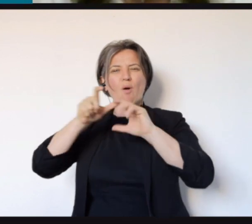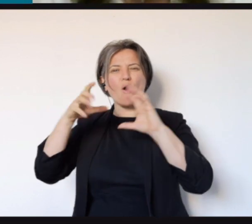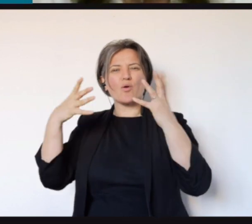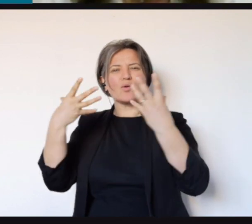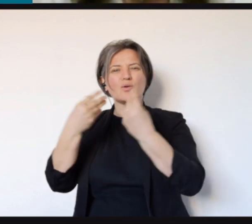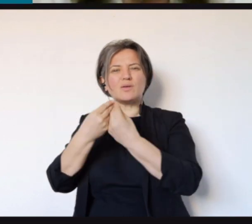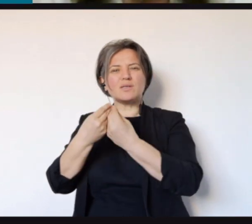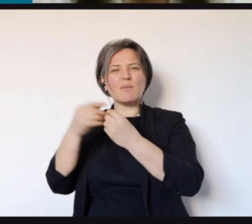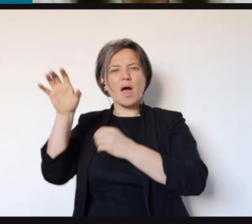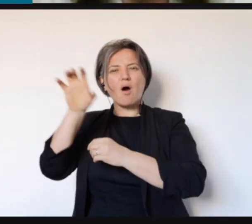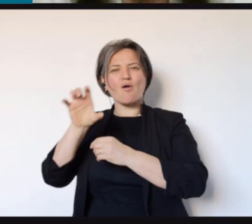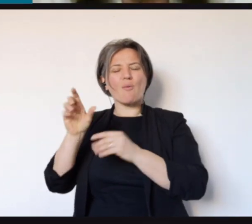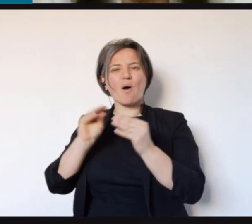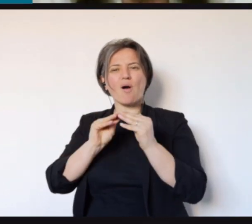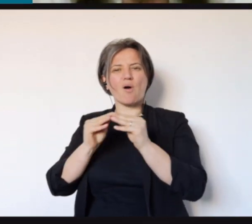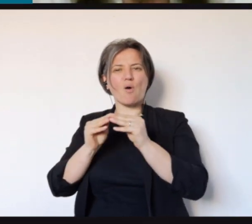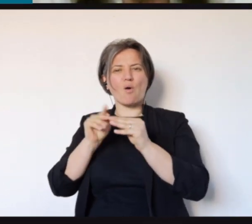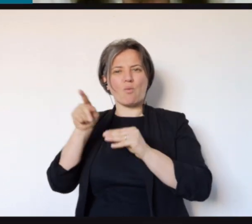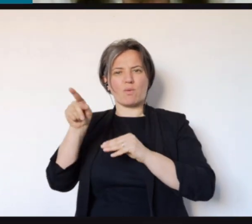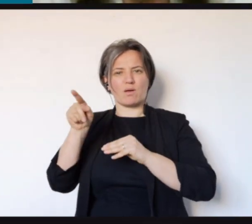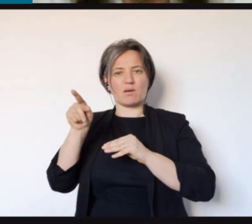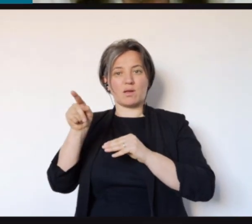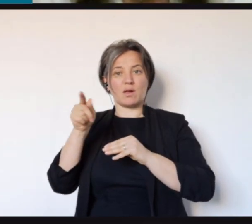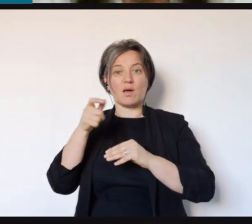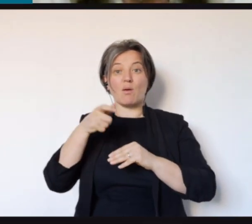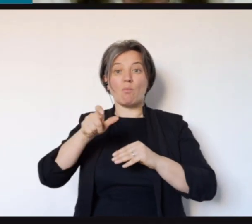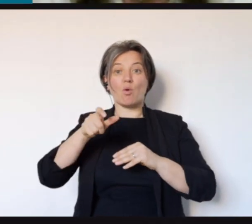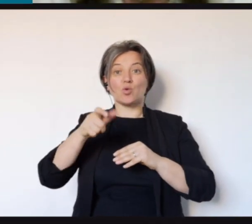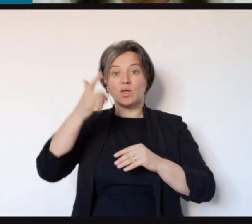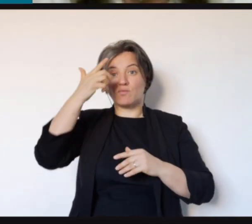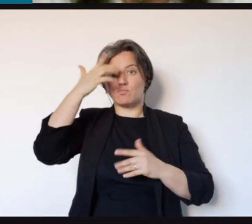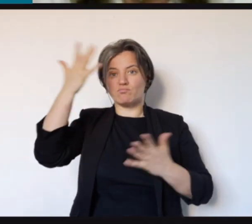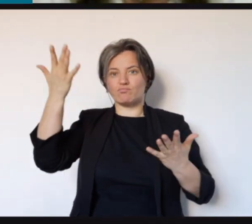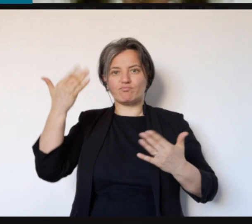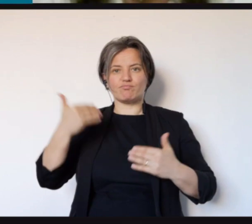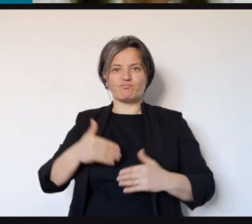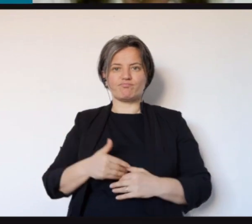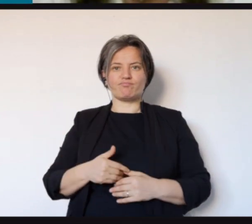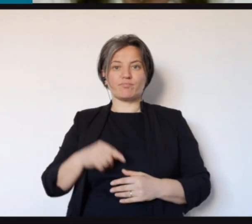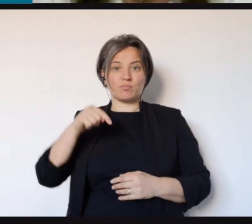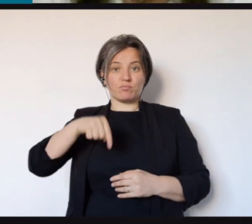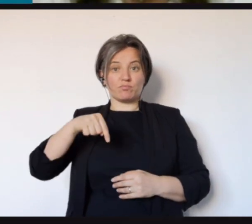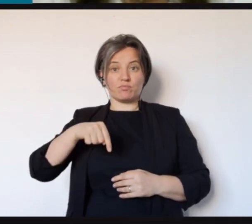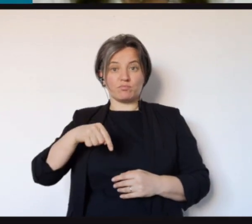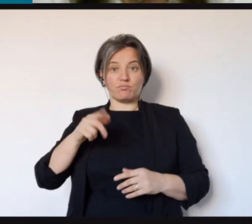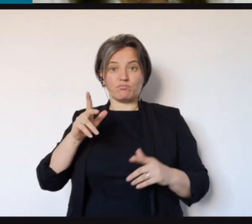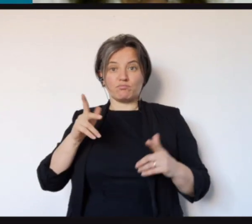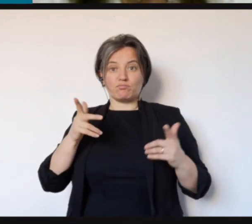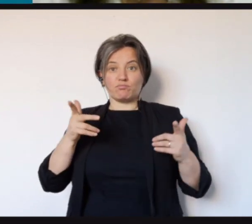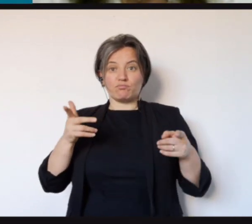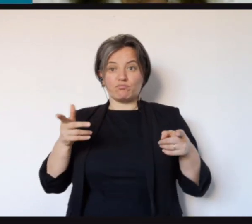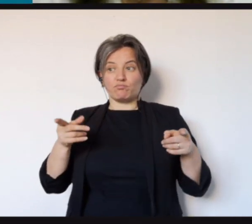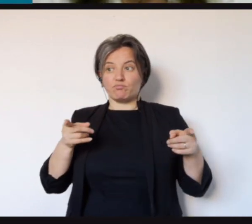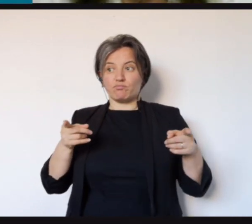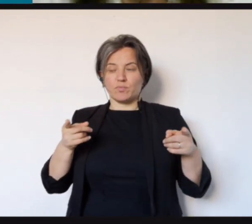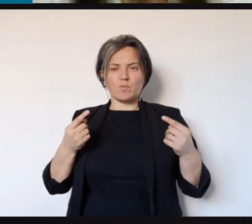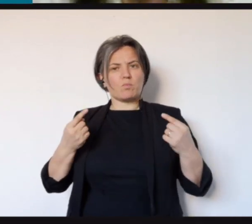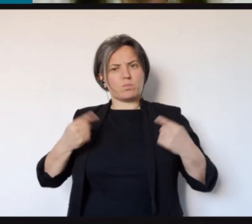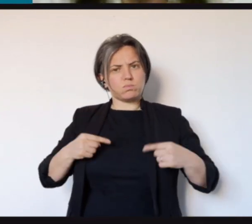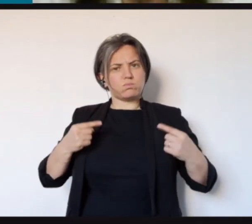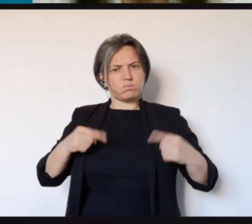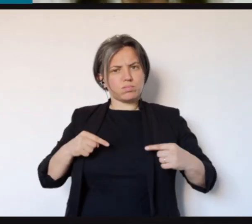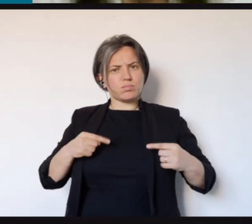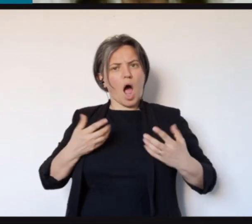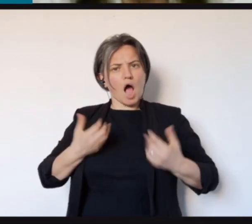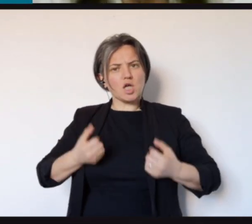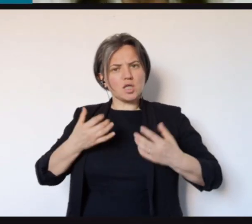Se, perché se un paese si mette in gioco e poi non gli